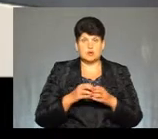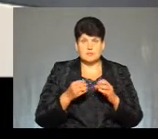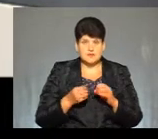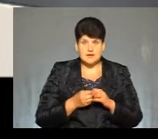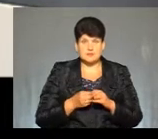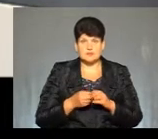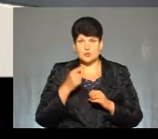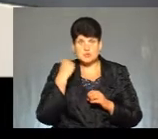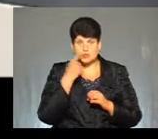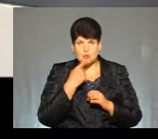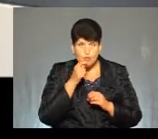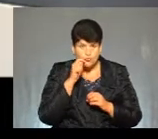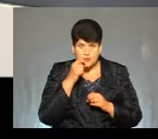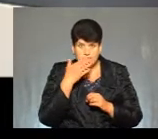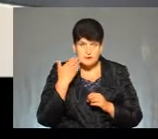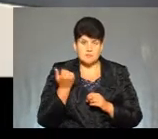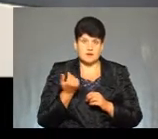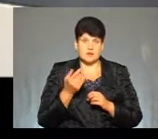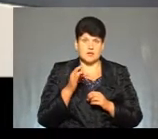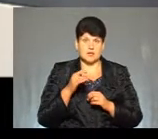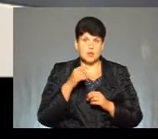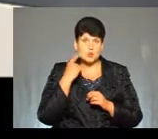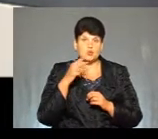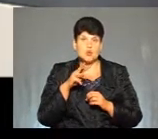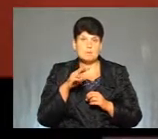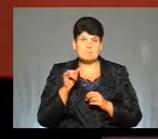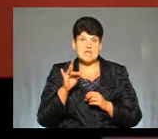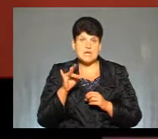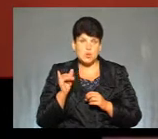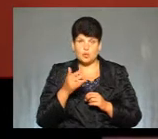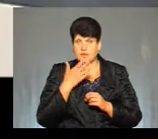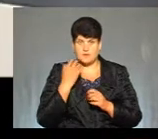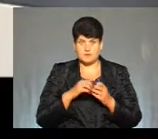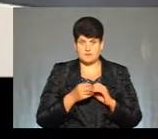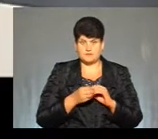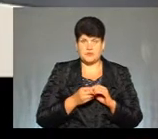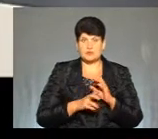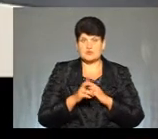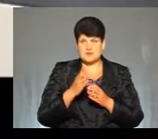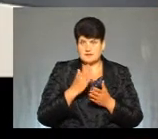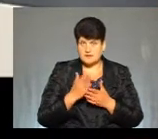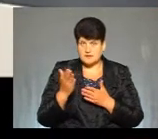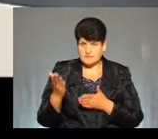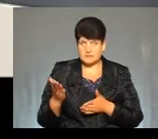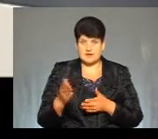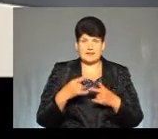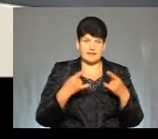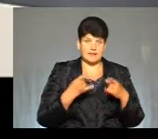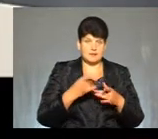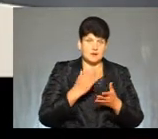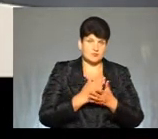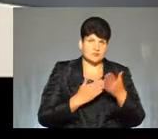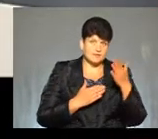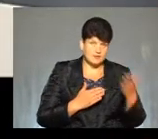Україні, ні по великому рахунку і руському міру немає великої загрози, тому що і церква функціонує, і телебачення, і